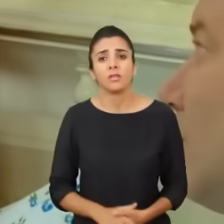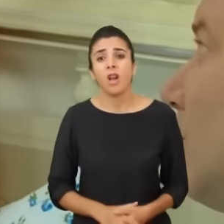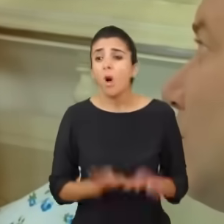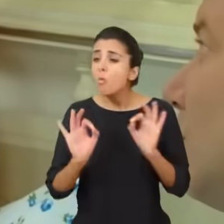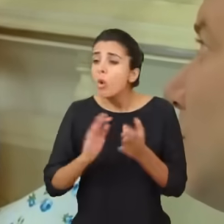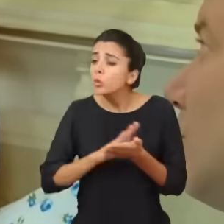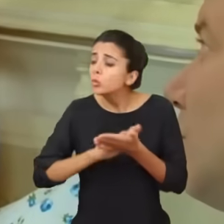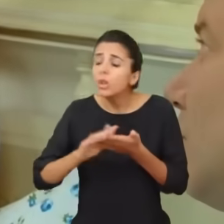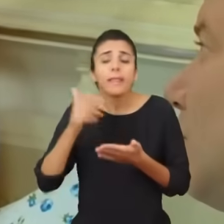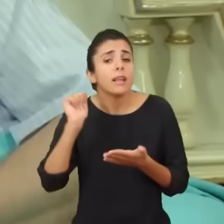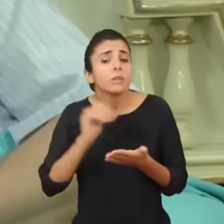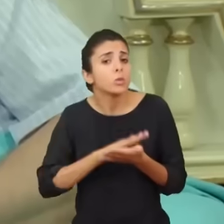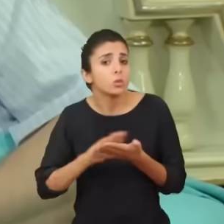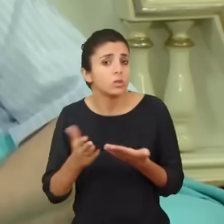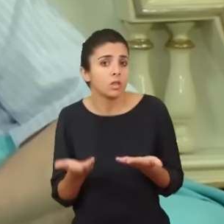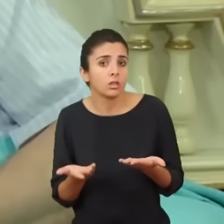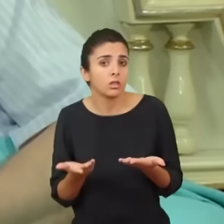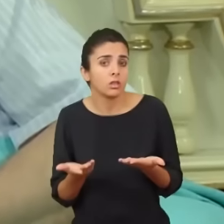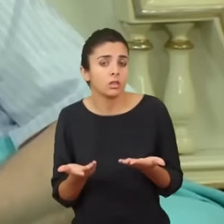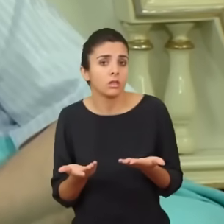Bu durum ne zaman değişecek Ahmet?